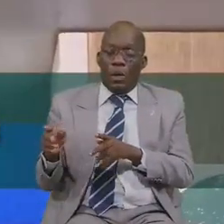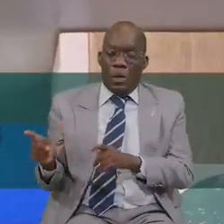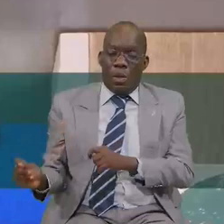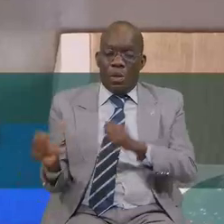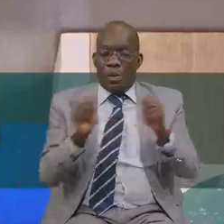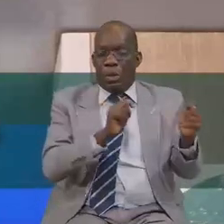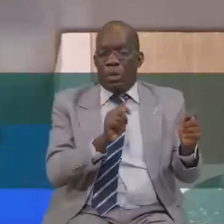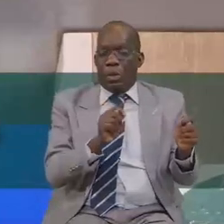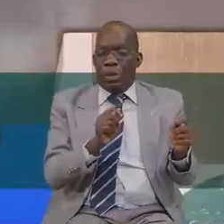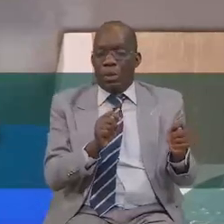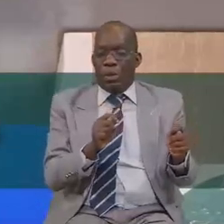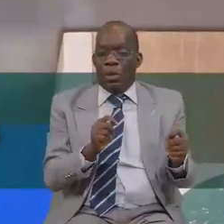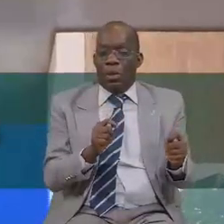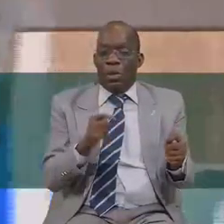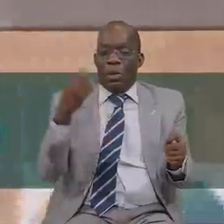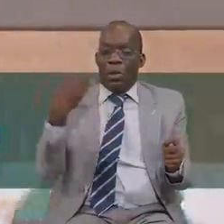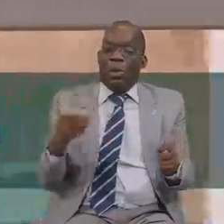exploits précédents.